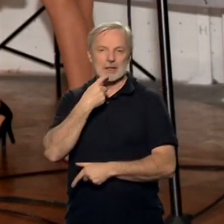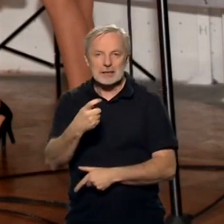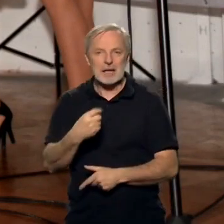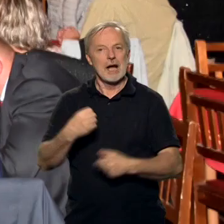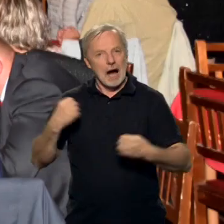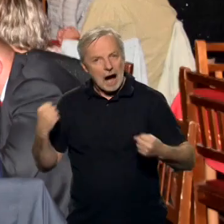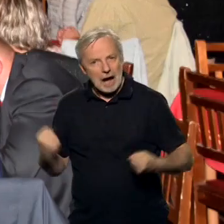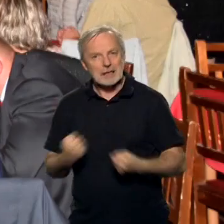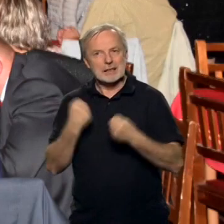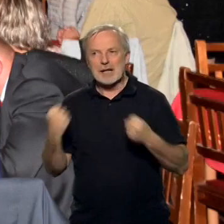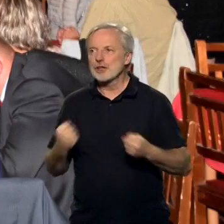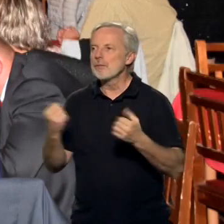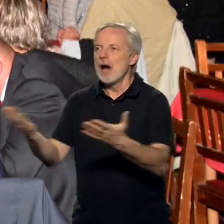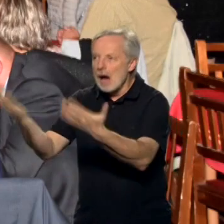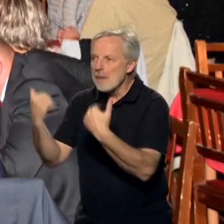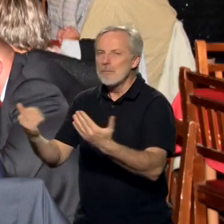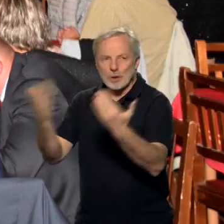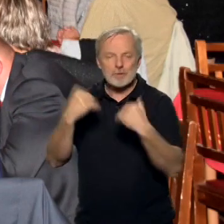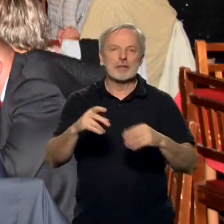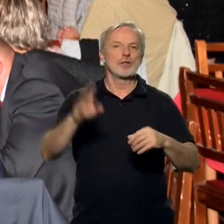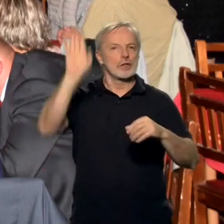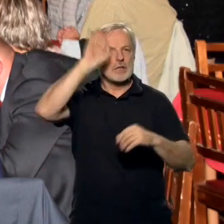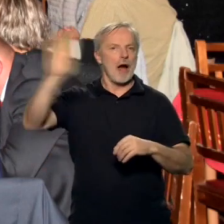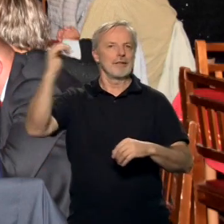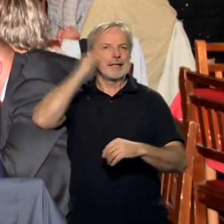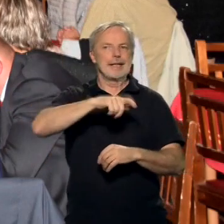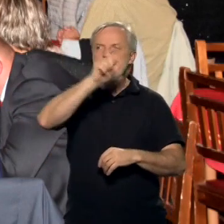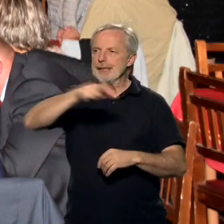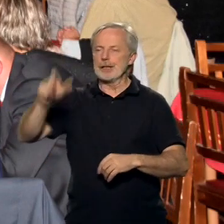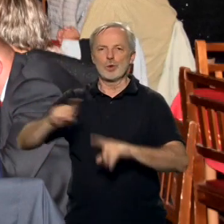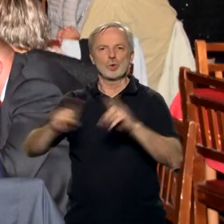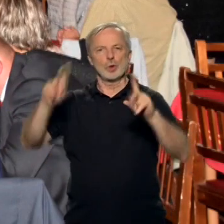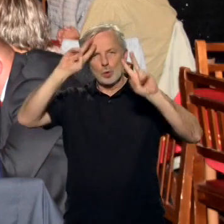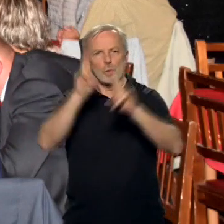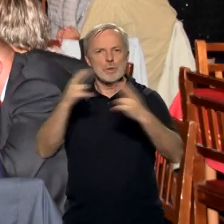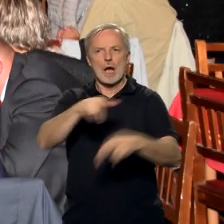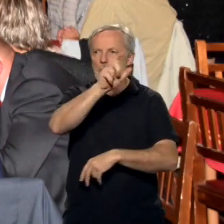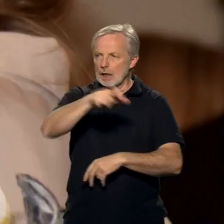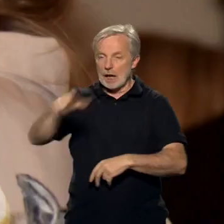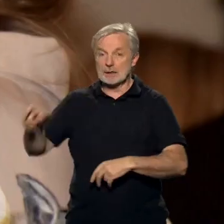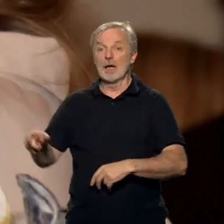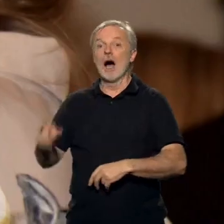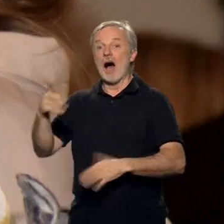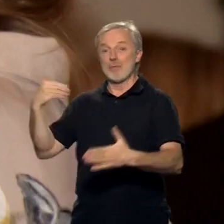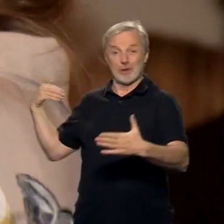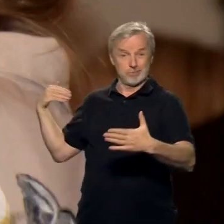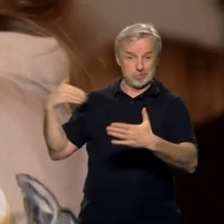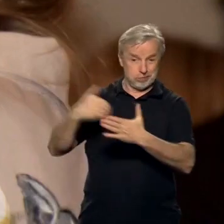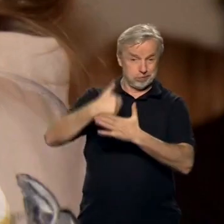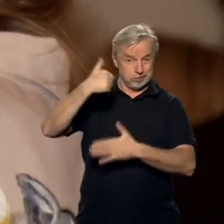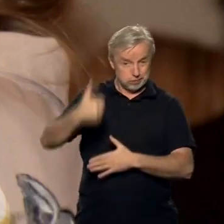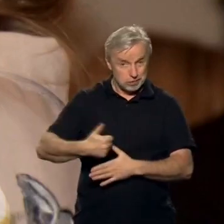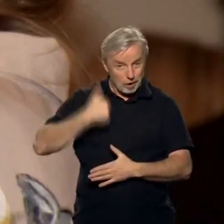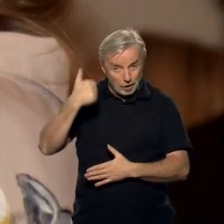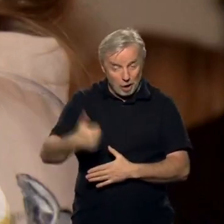přidat hodně umělců, hodně známých osobností a společně za rok jsme vlastně teď ve velkém